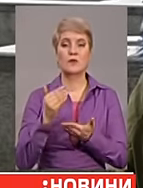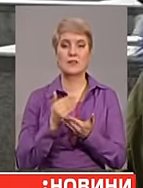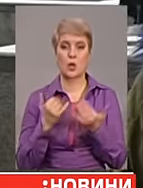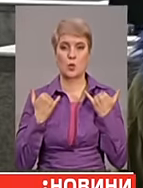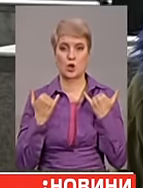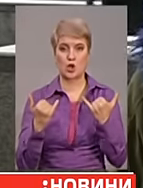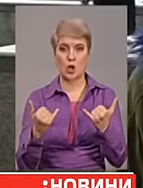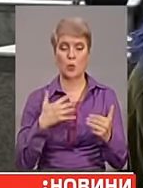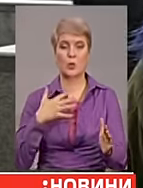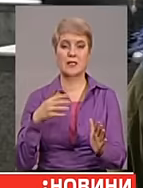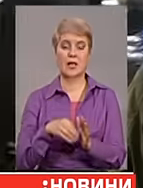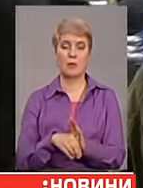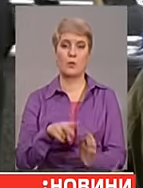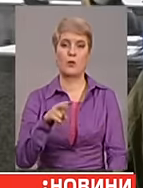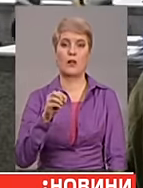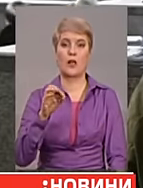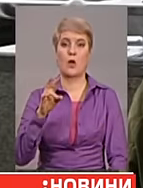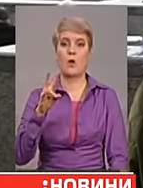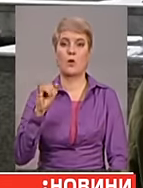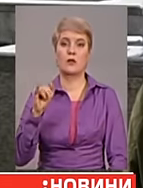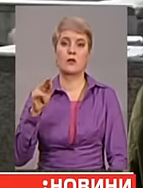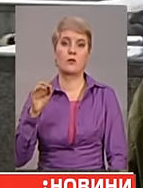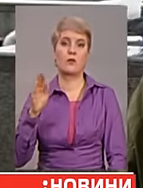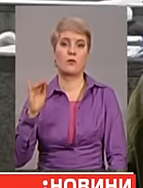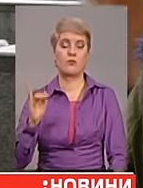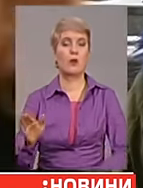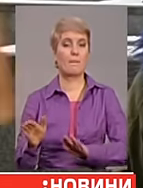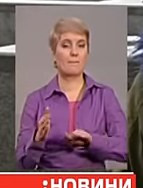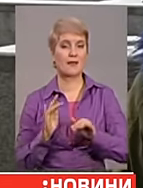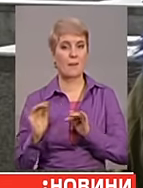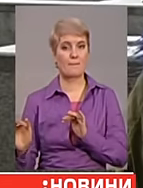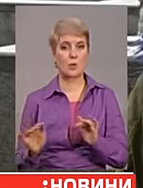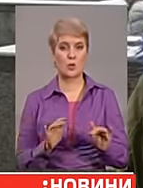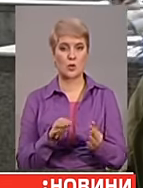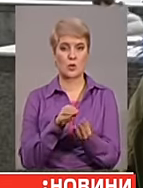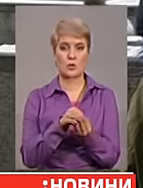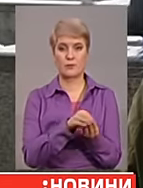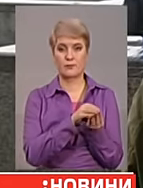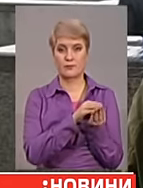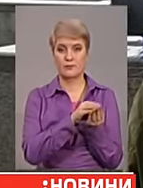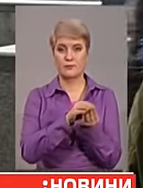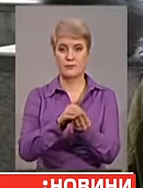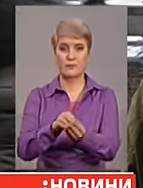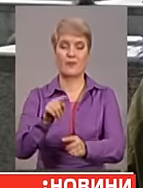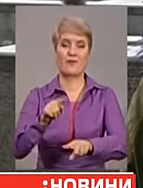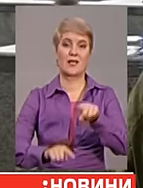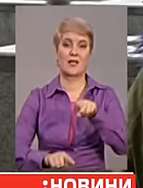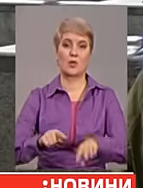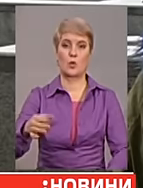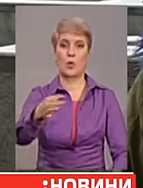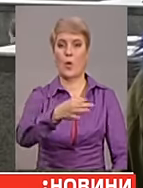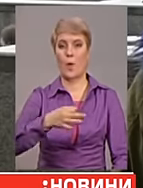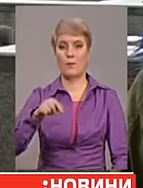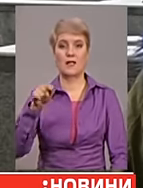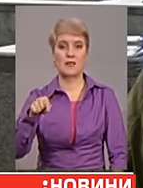загиблому Леонідові. Після процесії от тільки що труну повезли до рідної області,